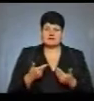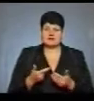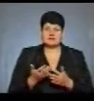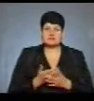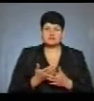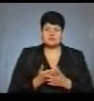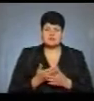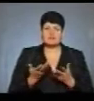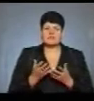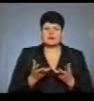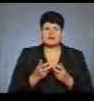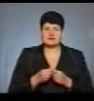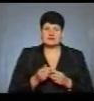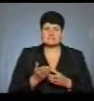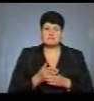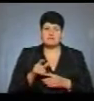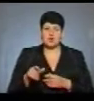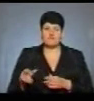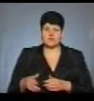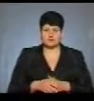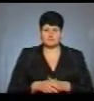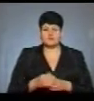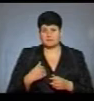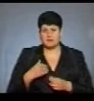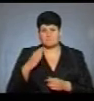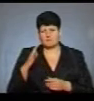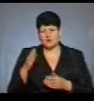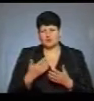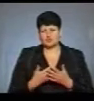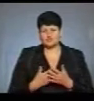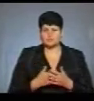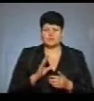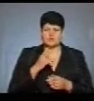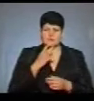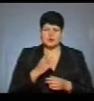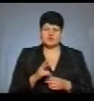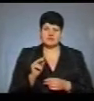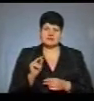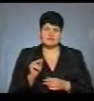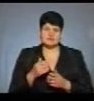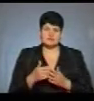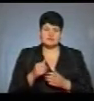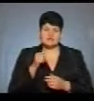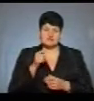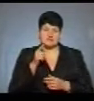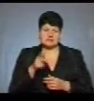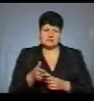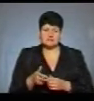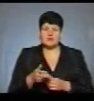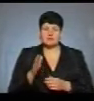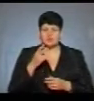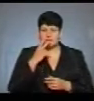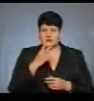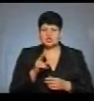а також яка кількість пільговиків? Ну, ми прогнозуємо, тому що ми будемо бачити цифри вже, можливо, завтра, післязавтра, ми будемо